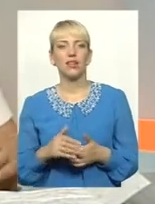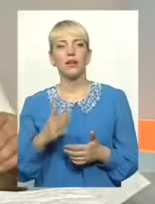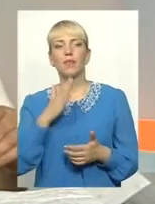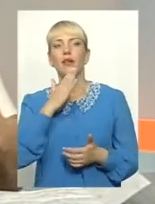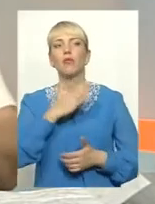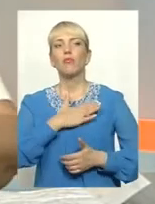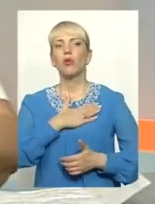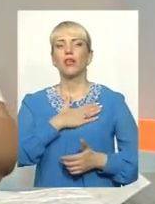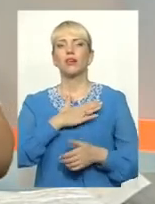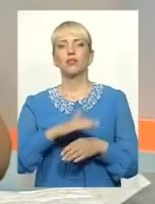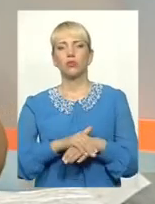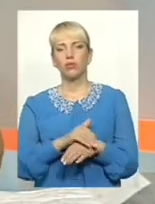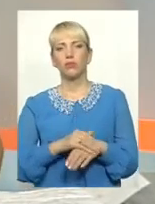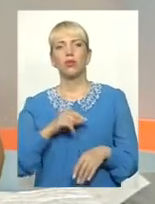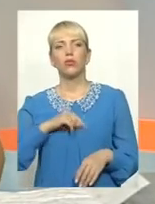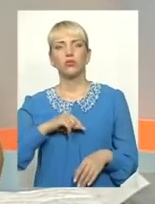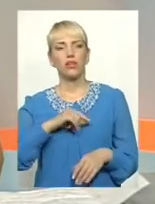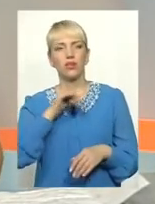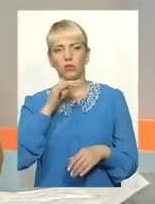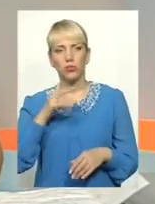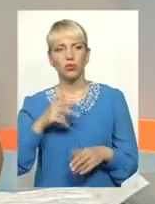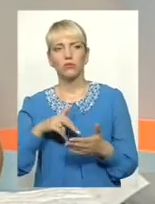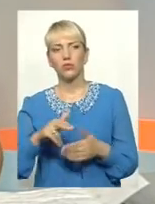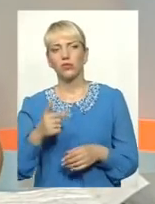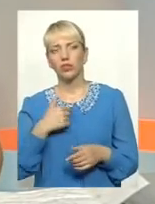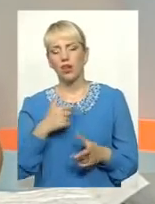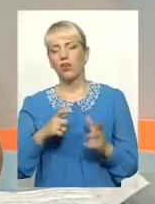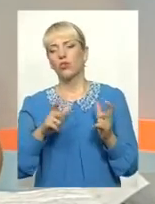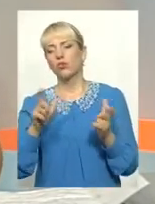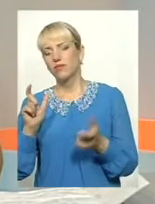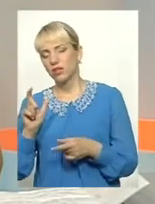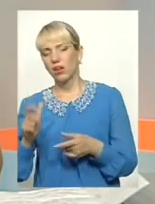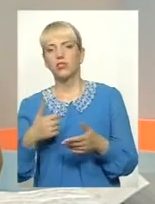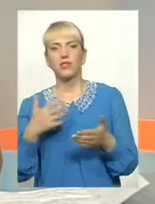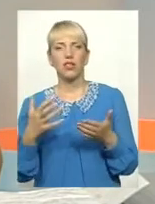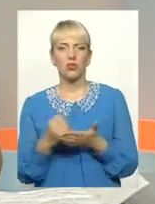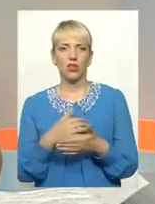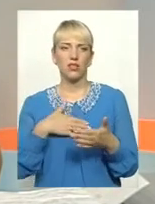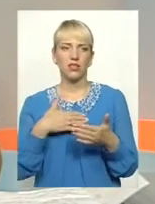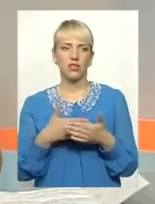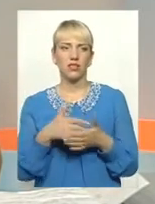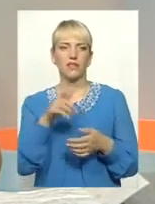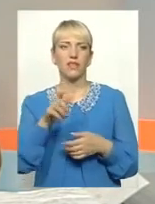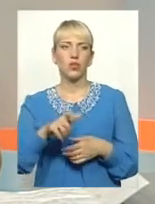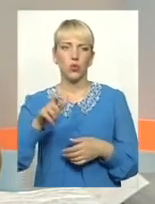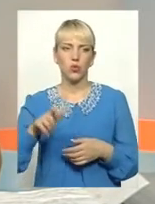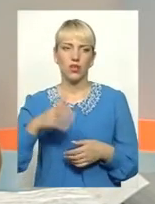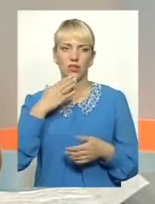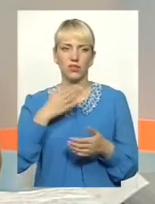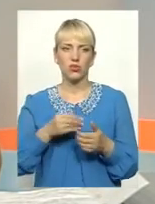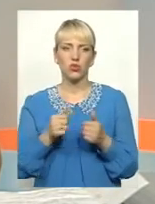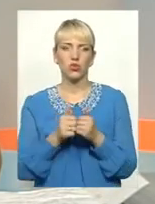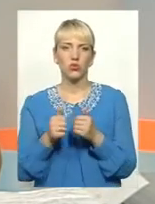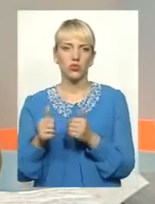Моя добра душа не може пройти мимо цього. Я розвертаюся, знаходжу таких самих ініціативних людей, своїх сусідів